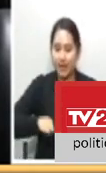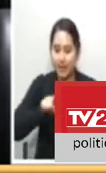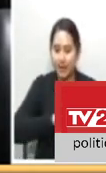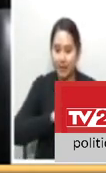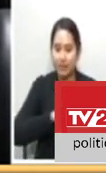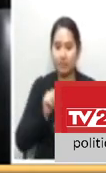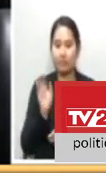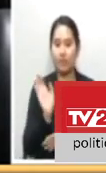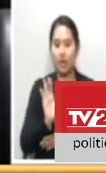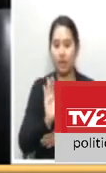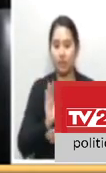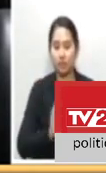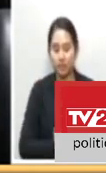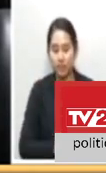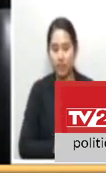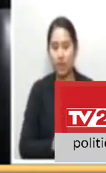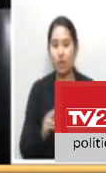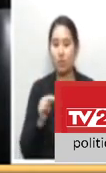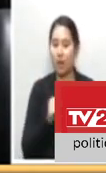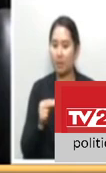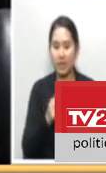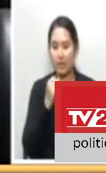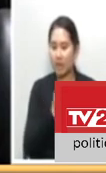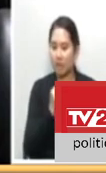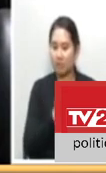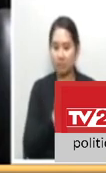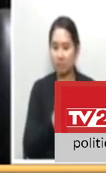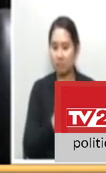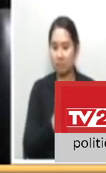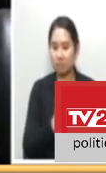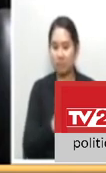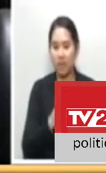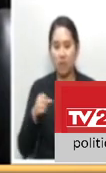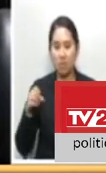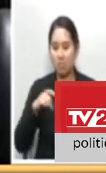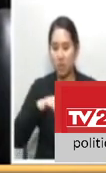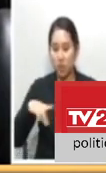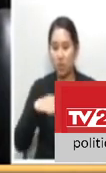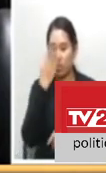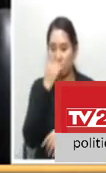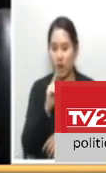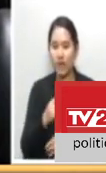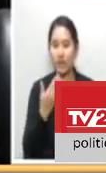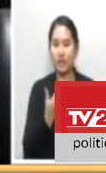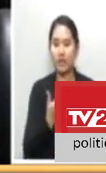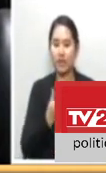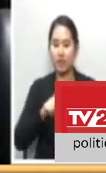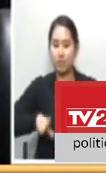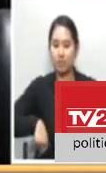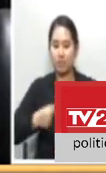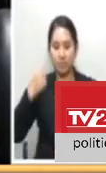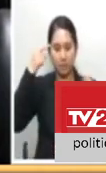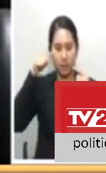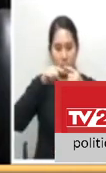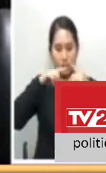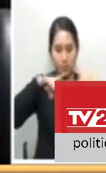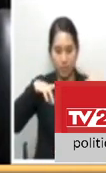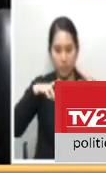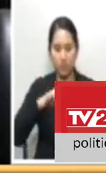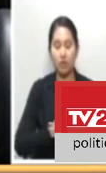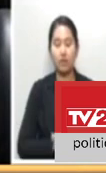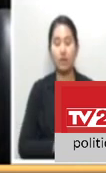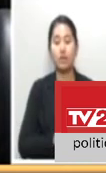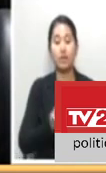ตั้งเป็นสิ่งที่ไม่ควรกระทำเพราะจะเป็นการใช้จ่ายงบประมาณที่ผิดวัตถุประสงค์